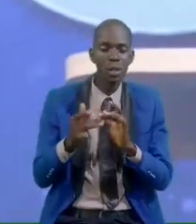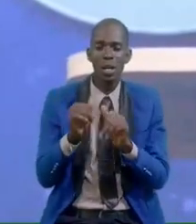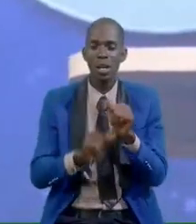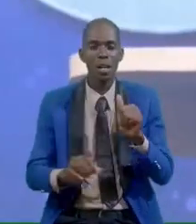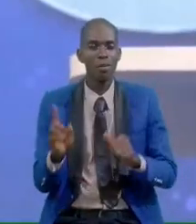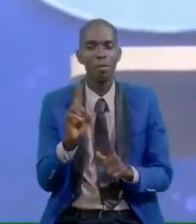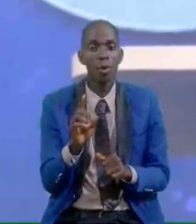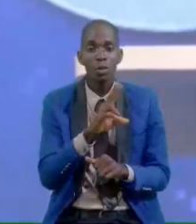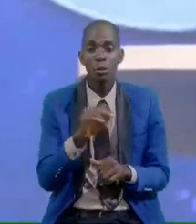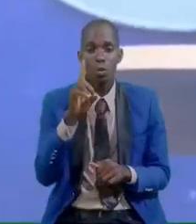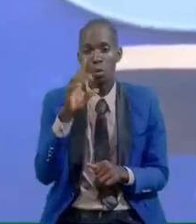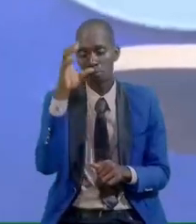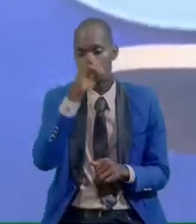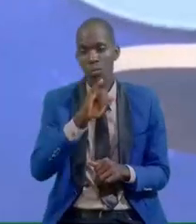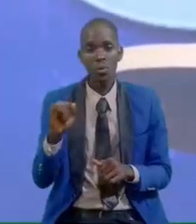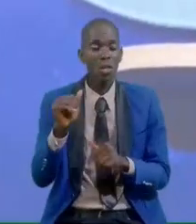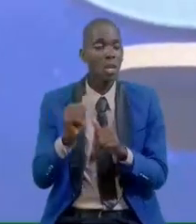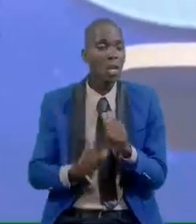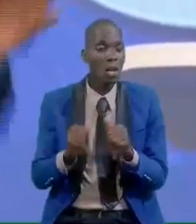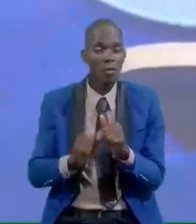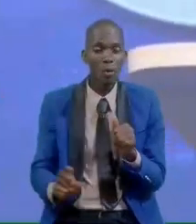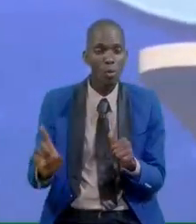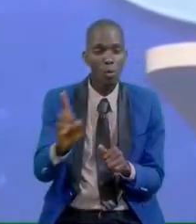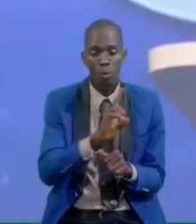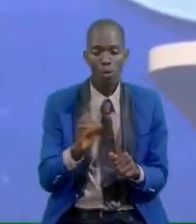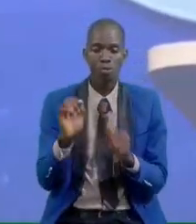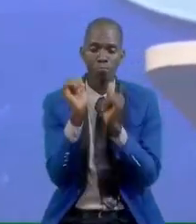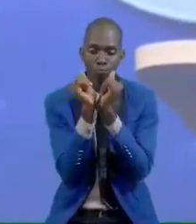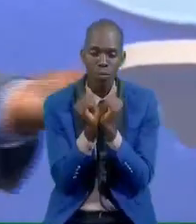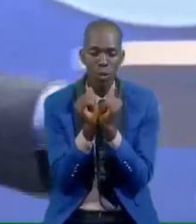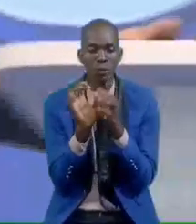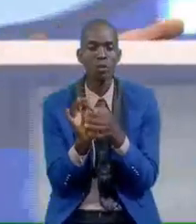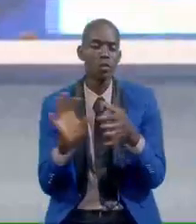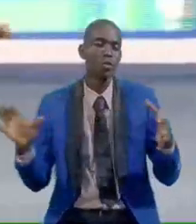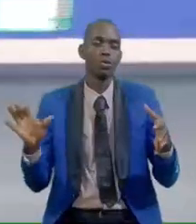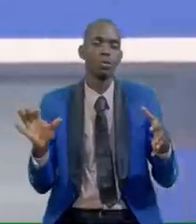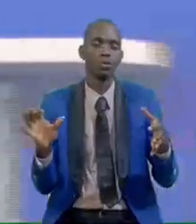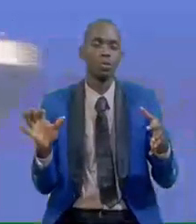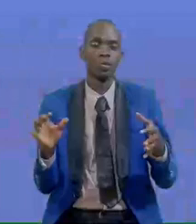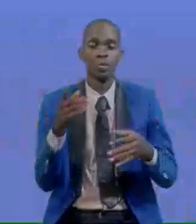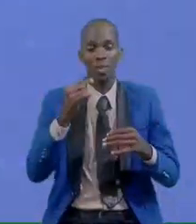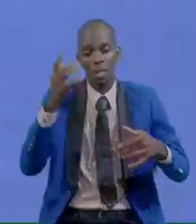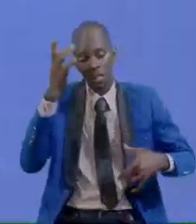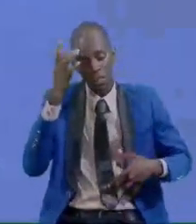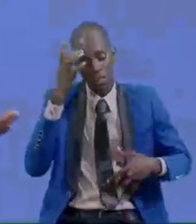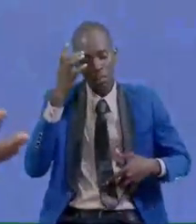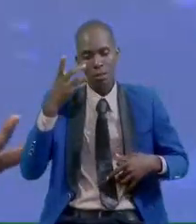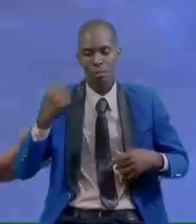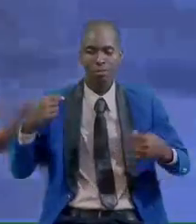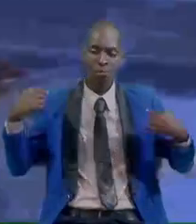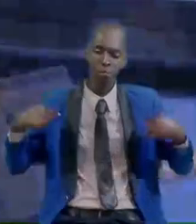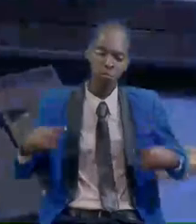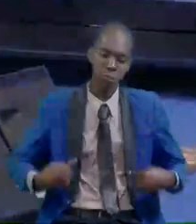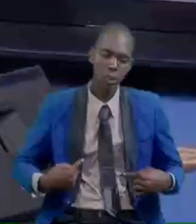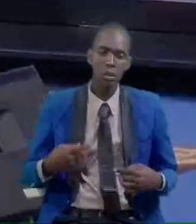partout, sans exception, les liens de chacun seront déliés, les malades, ceux qui